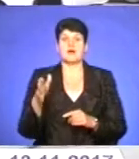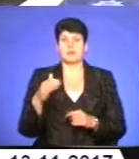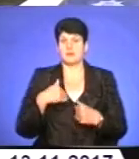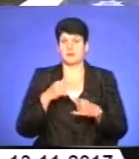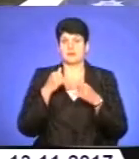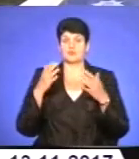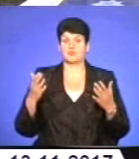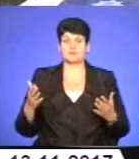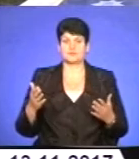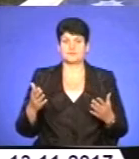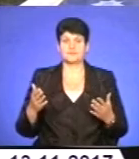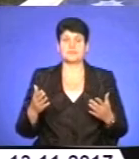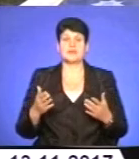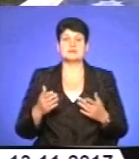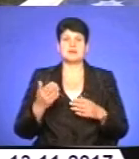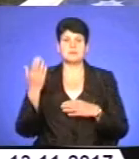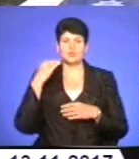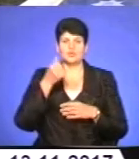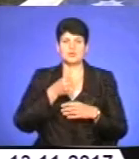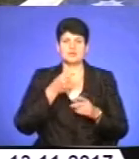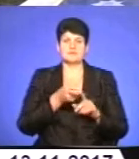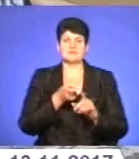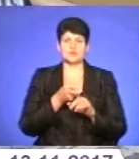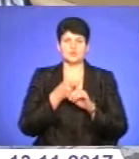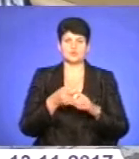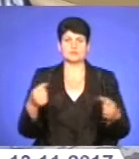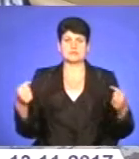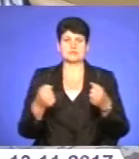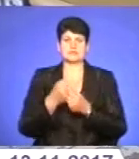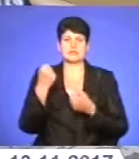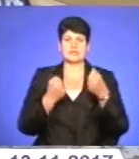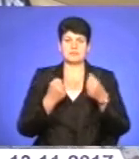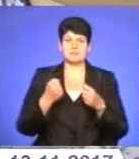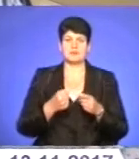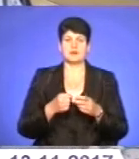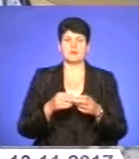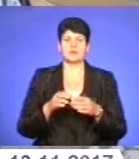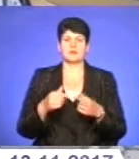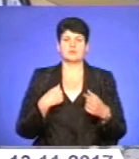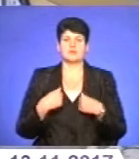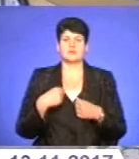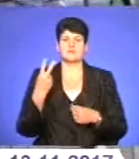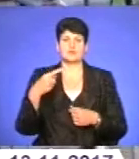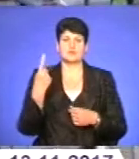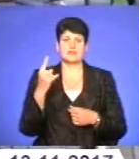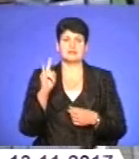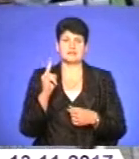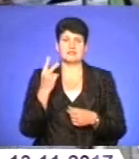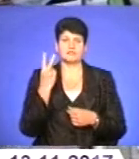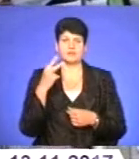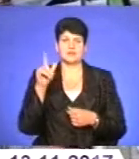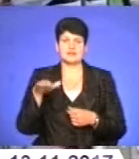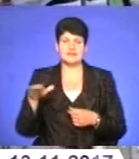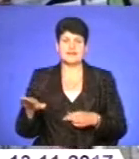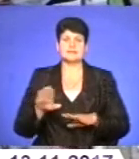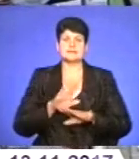можу. За минулий рік внаслідок дорожньо-транспортних пригод постраждала 21 дитина, двоє загинуло. Тому патрульні намагаються